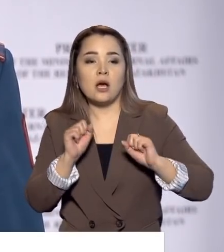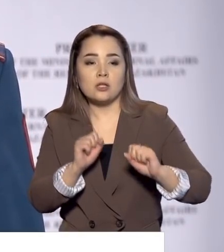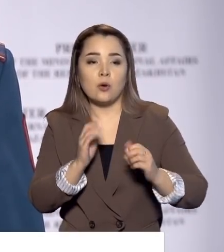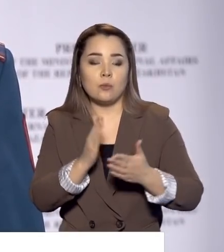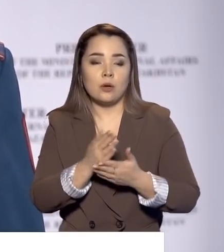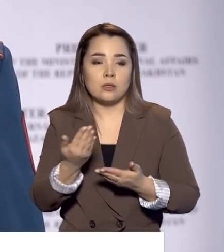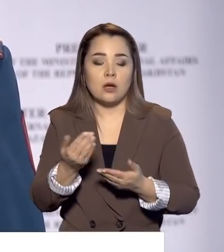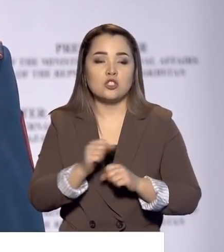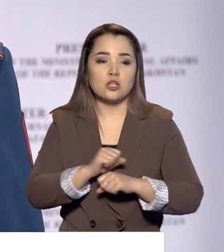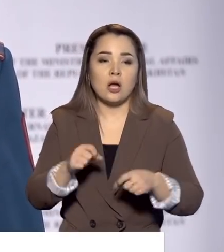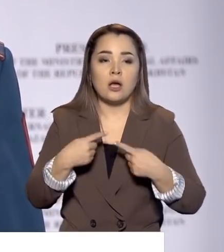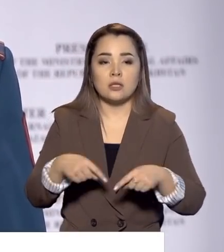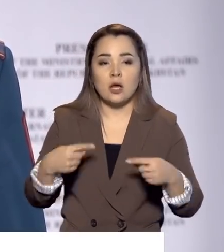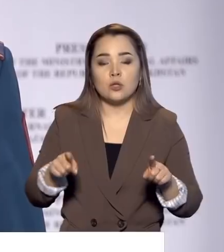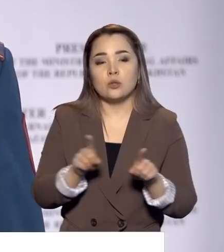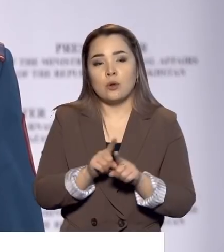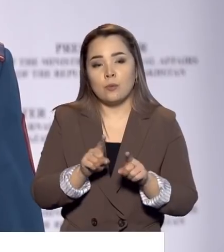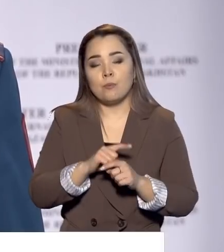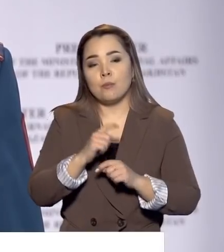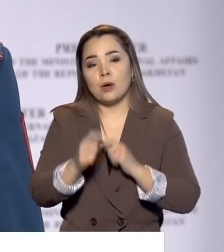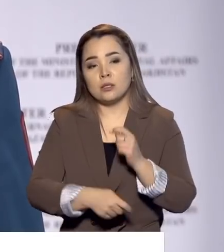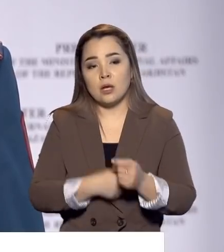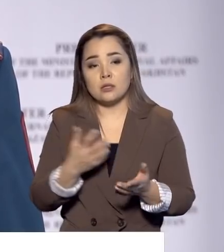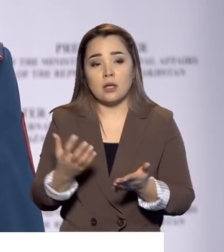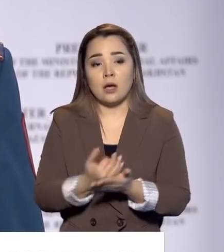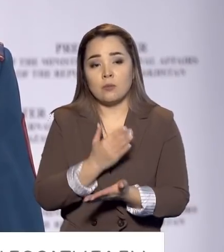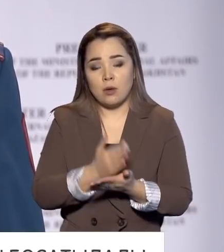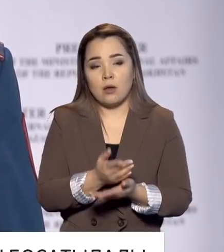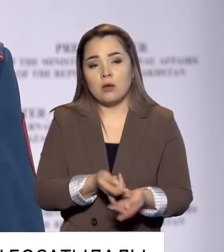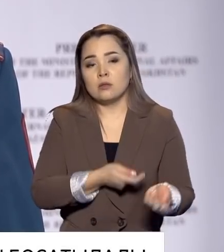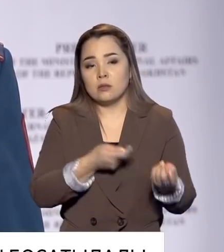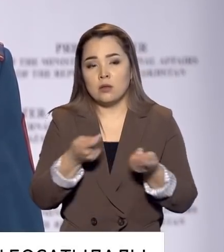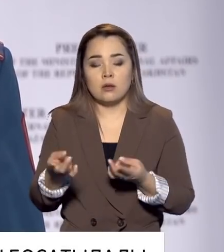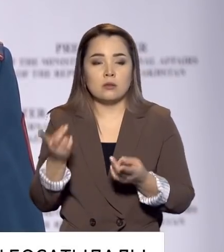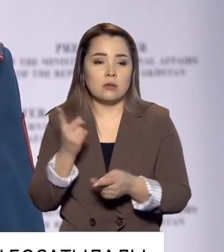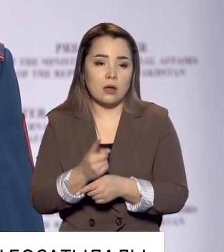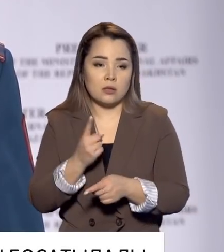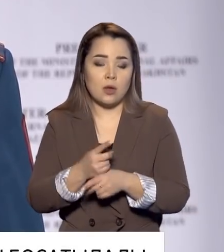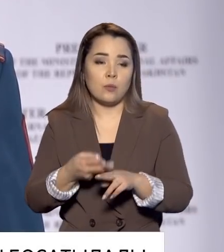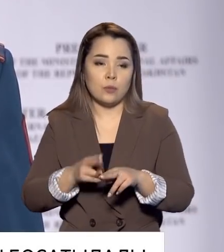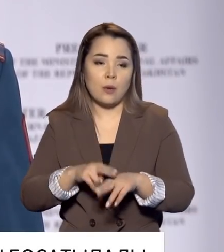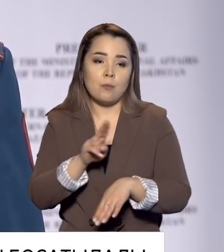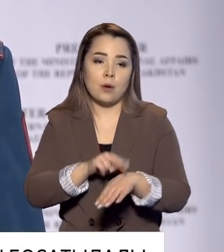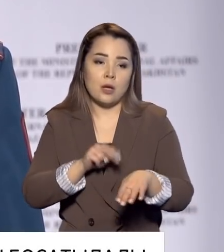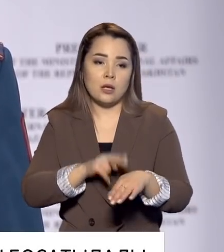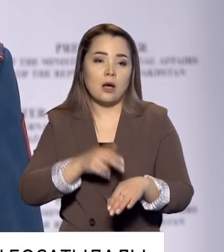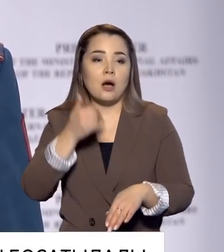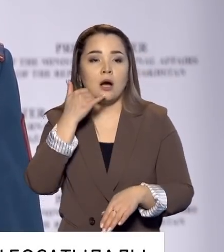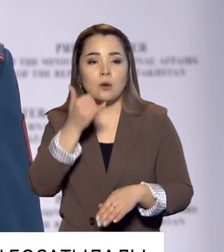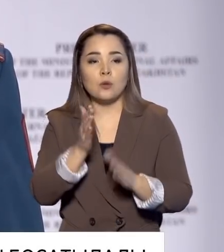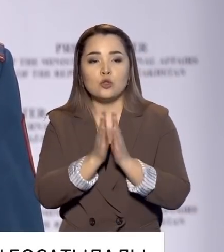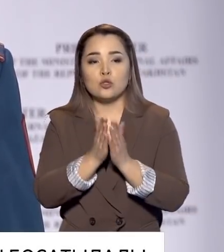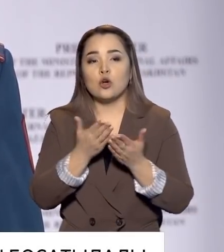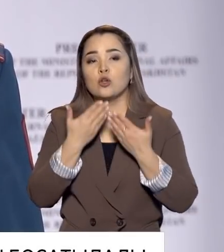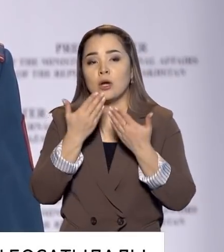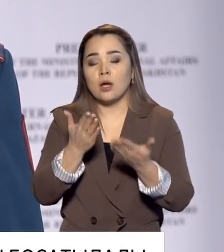жарылғыш материалдарды тасымалдауға тырыспаңыздар. Бұл туралы полицияға хабарлауды сұраймыз. Ішкі істер